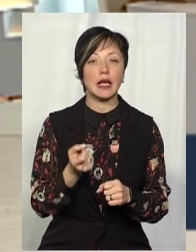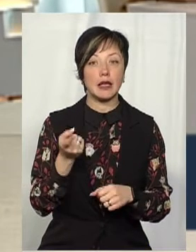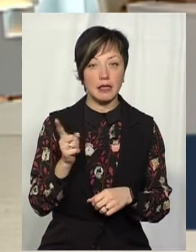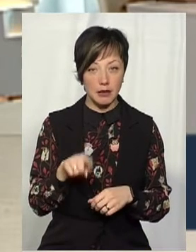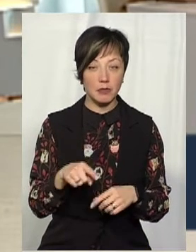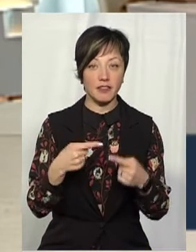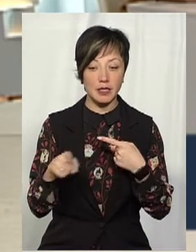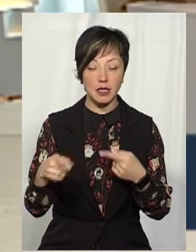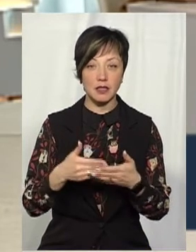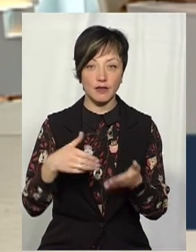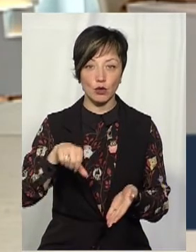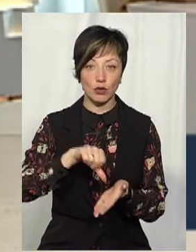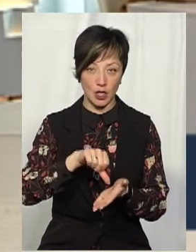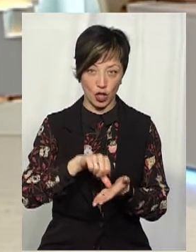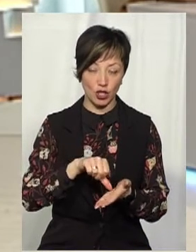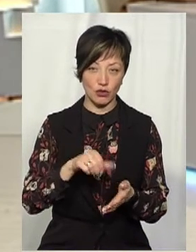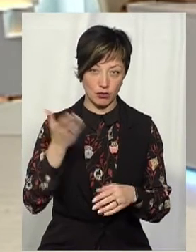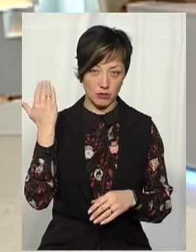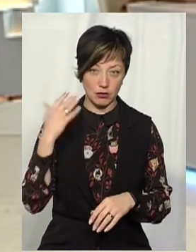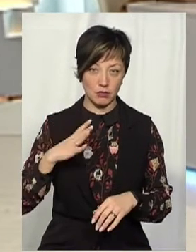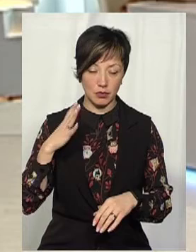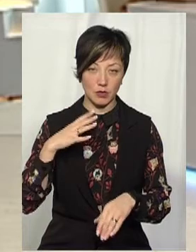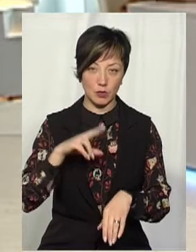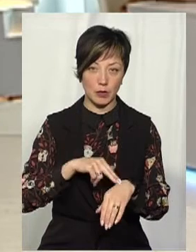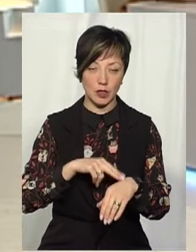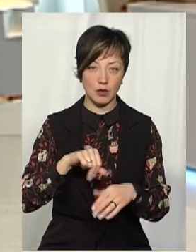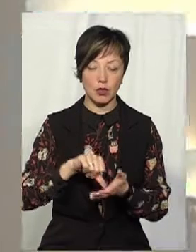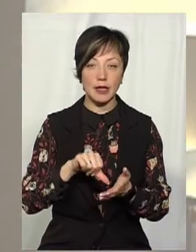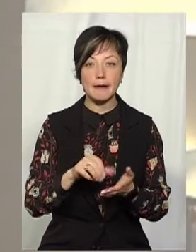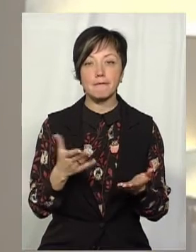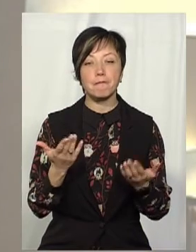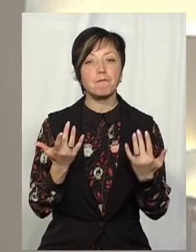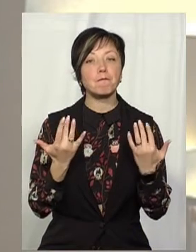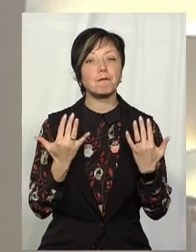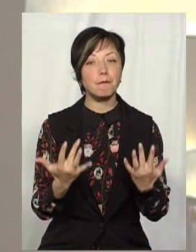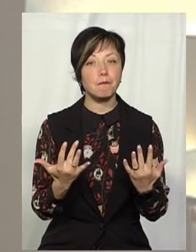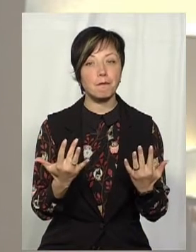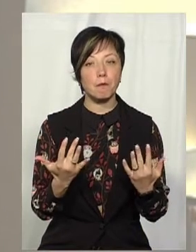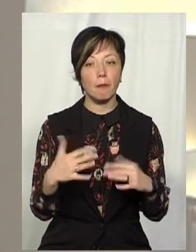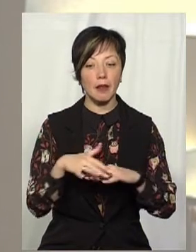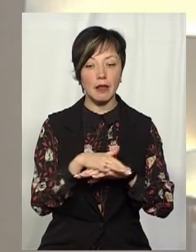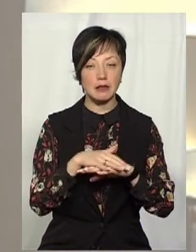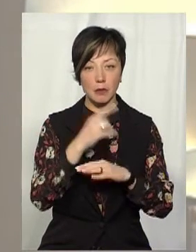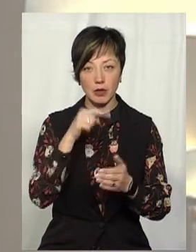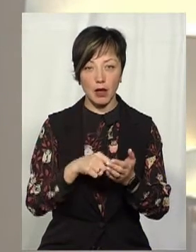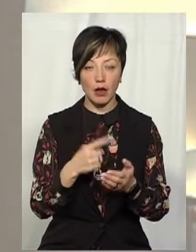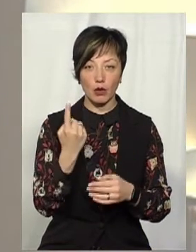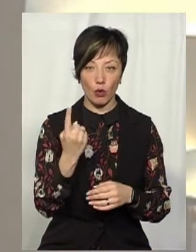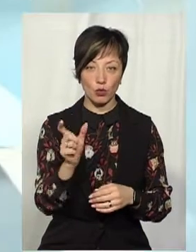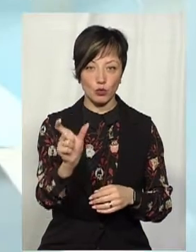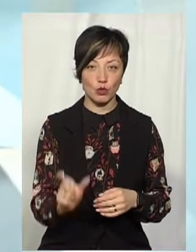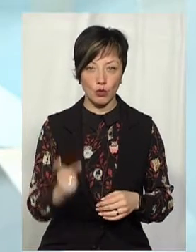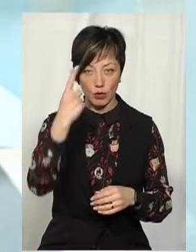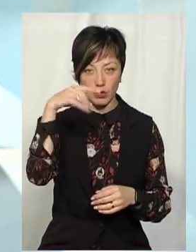тим, напевно, він відрізняється від, ну, дільничого, так? А скільки населення припадає на обслуговування